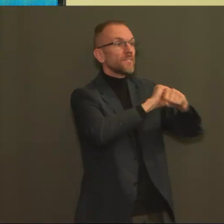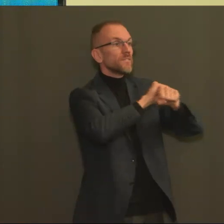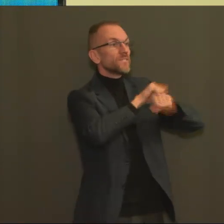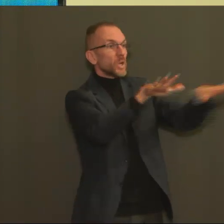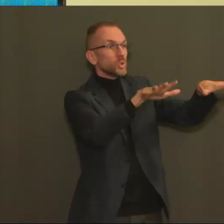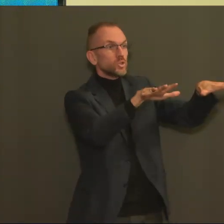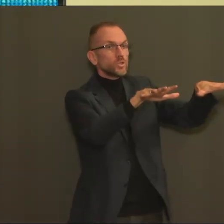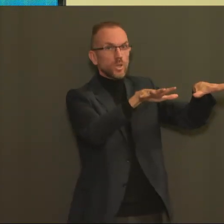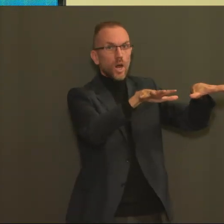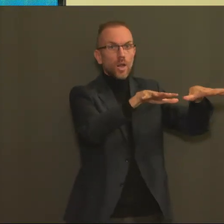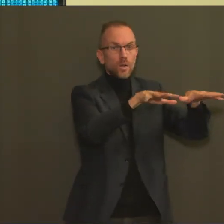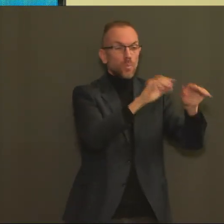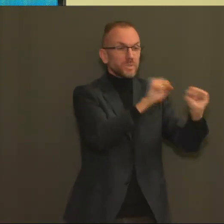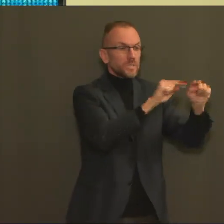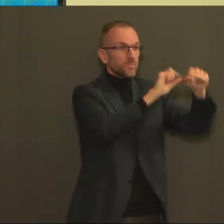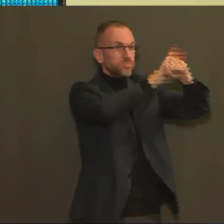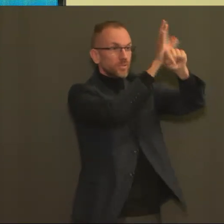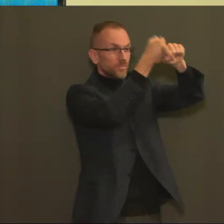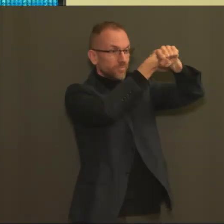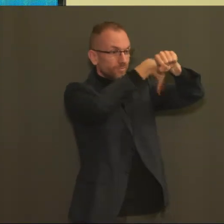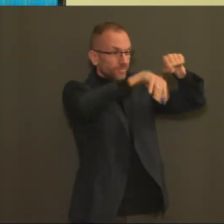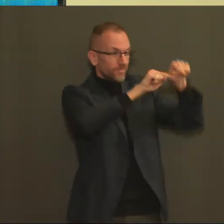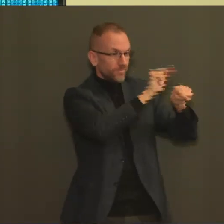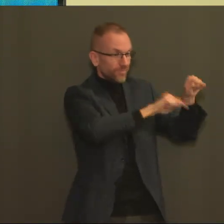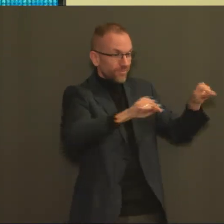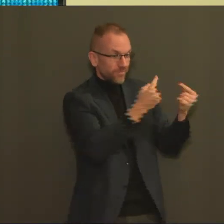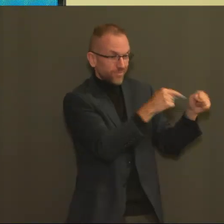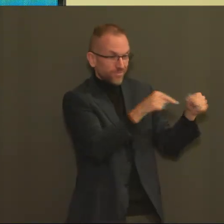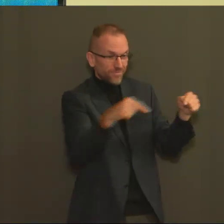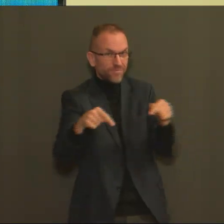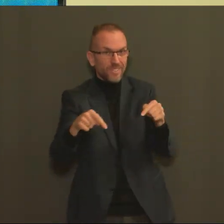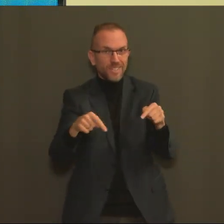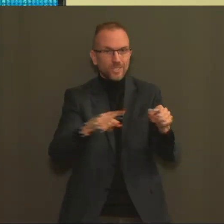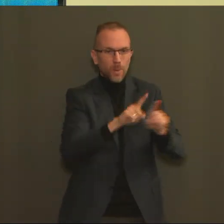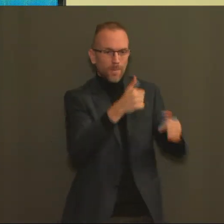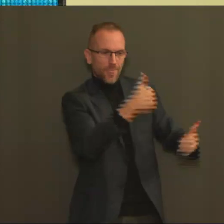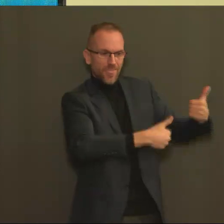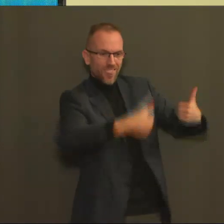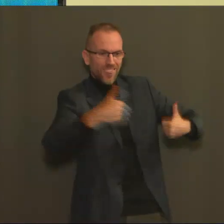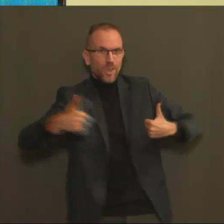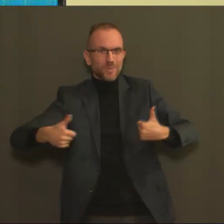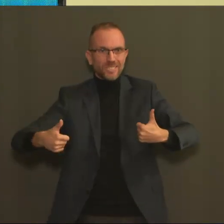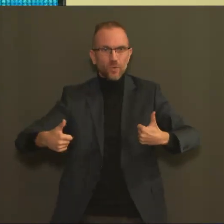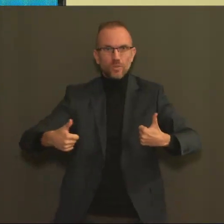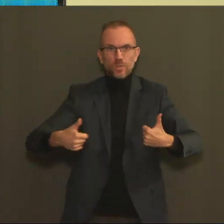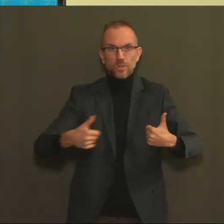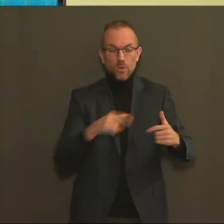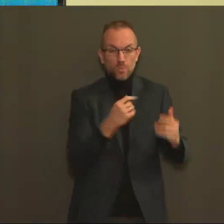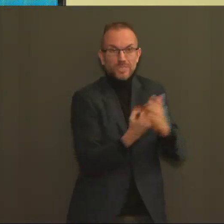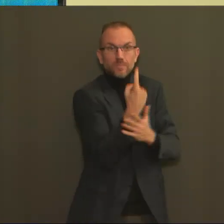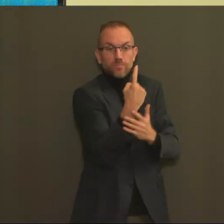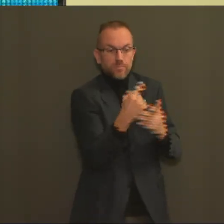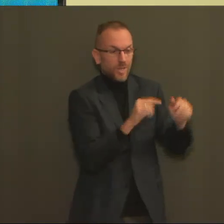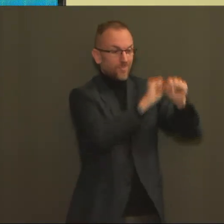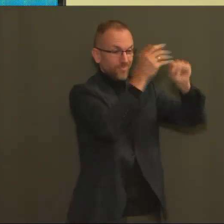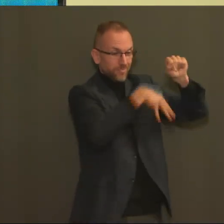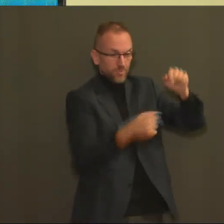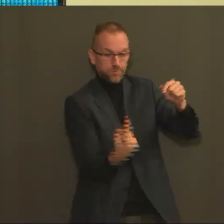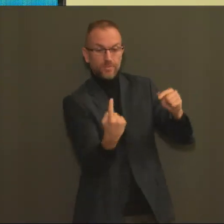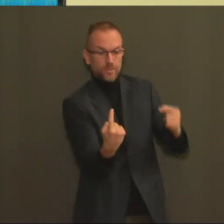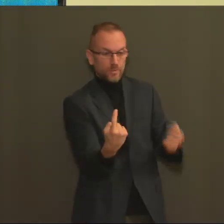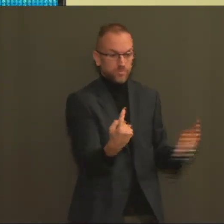keeper leef favoriser de oudere probleem ono de frituur voor emotie op het eten we nu conciërge kunnen die dag